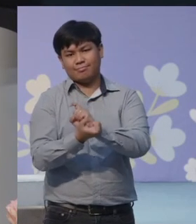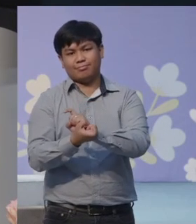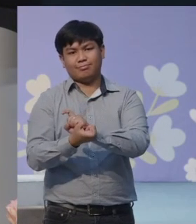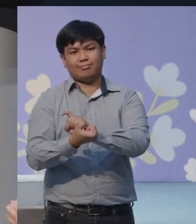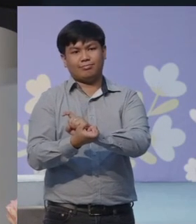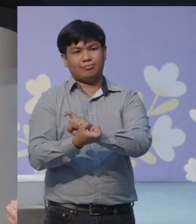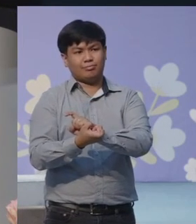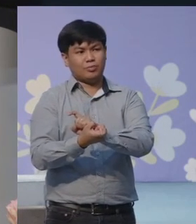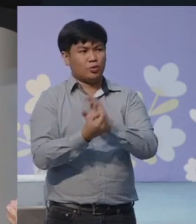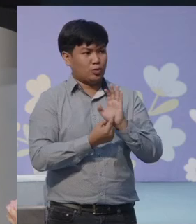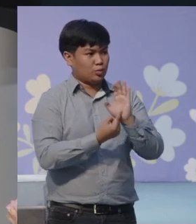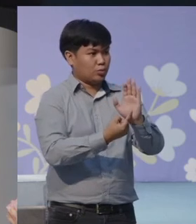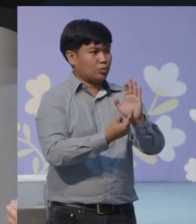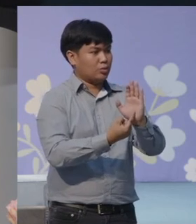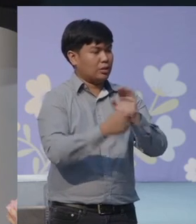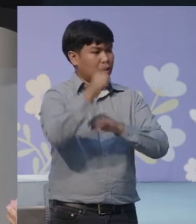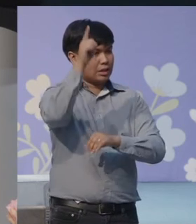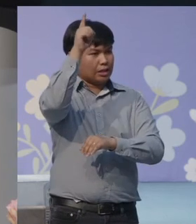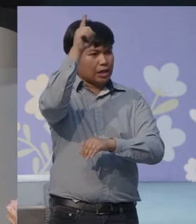Ang Panginoon